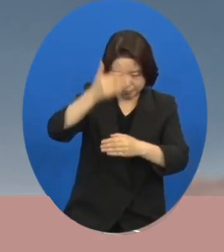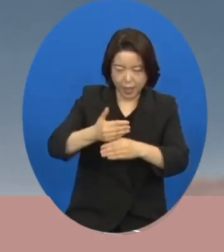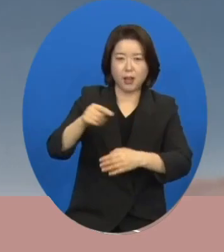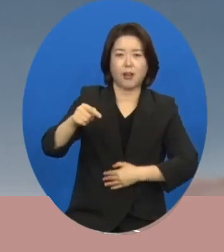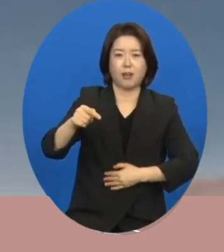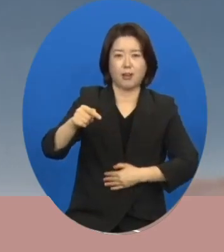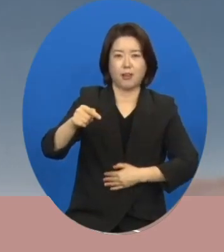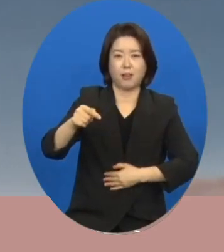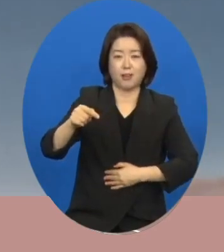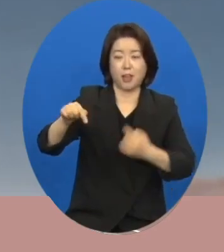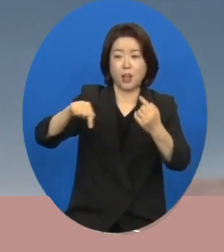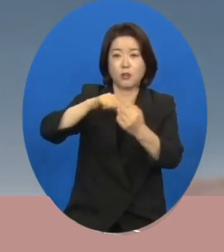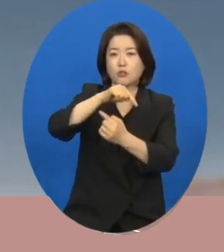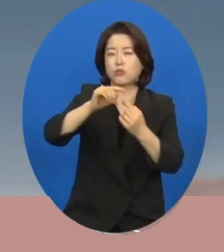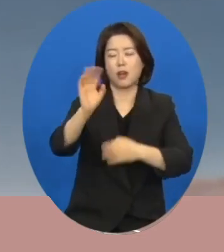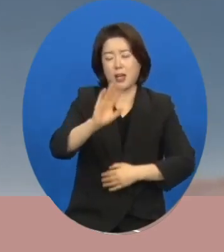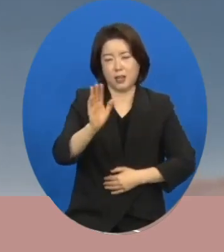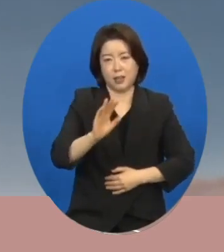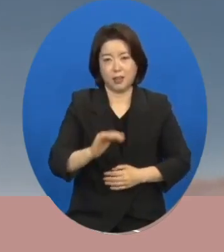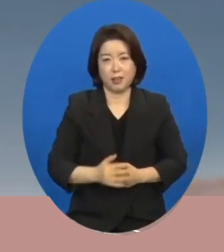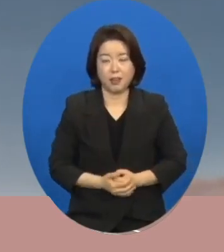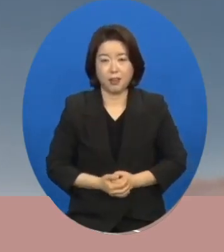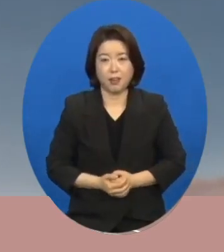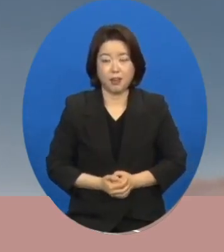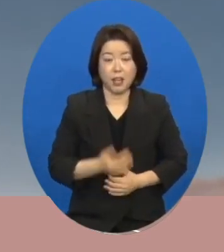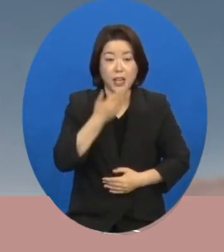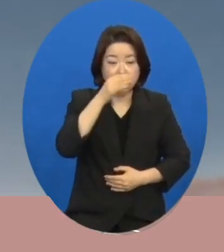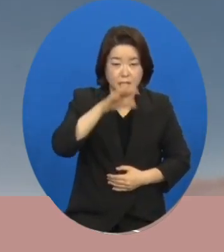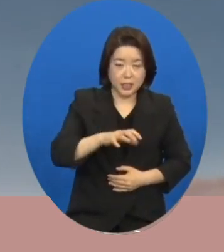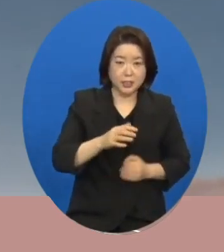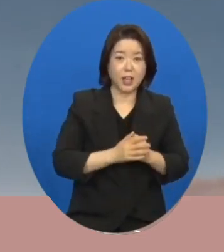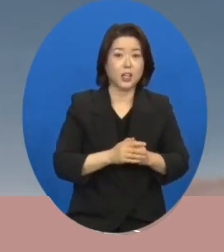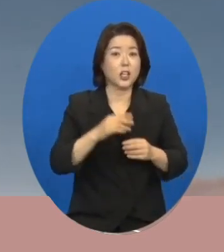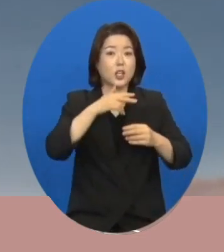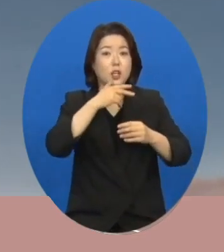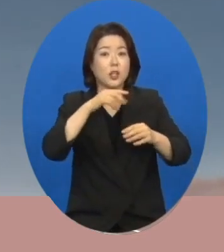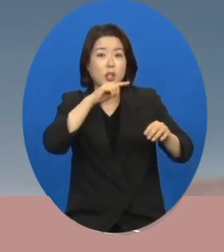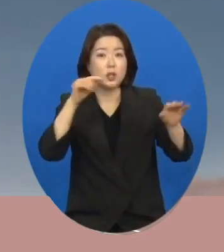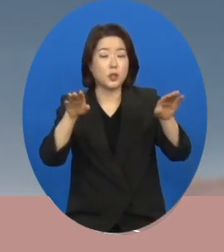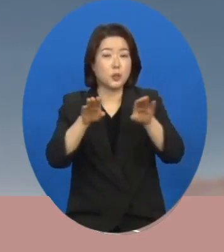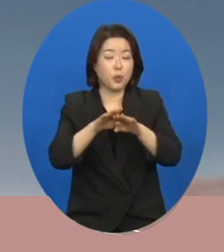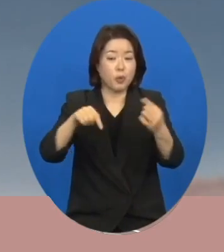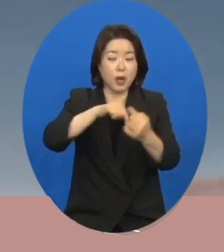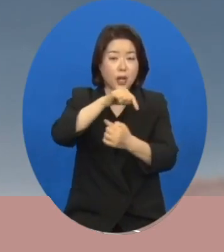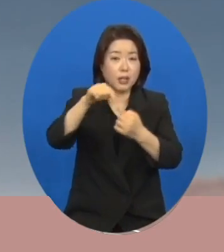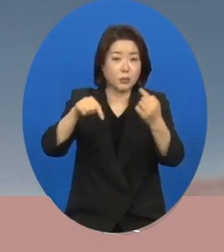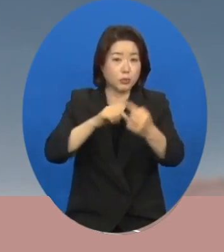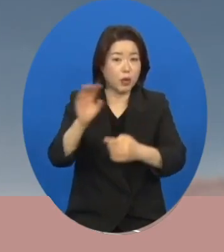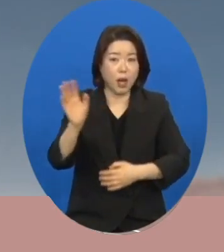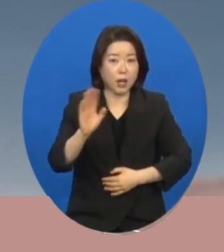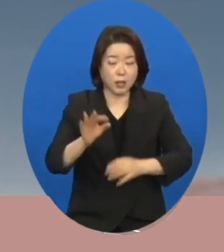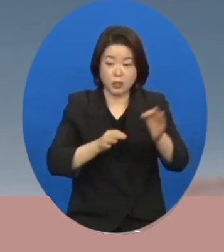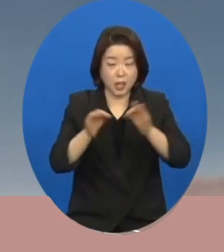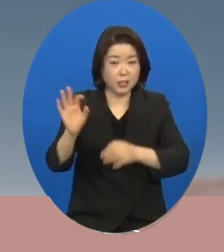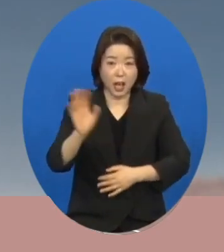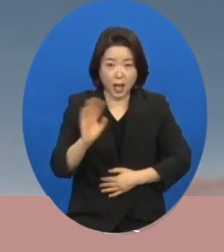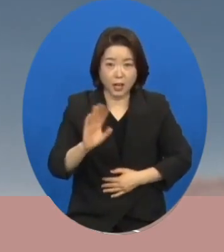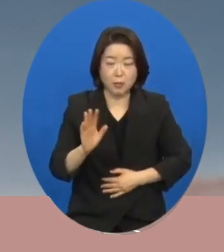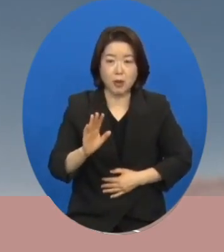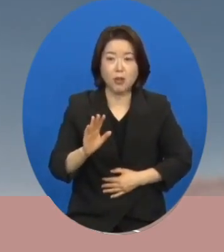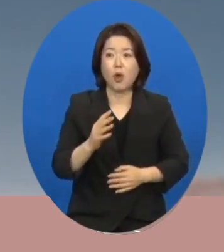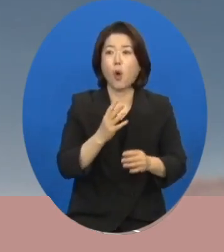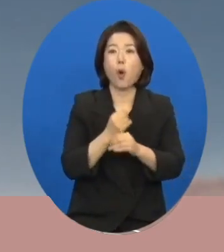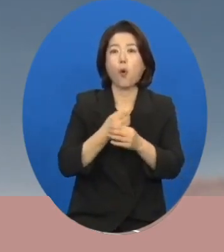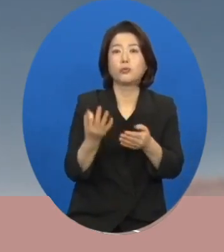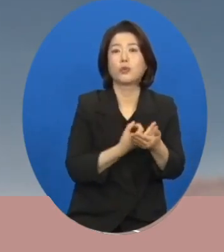어떻게 요식업의 레스토랑에 주일날 안 하면 언제 장사 내가 되겠습니까 이해는 안 되지만